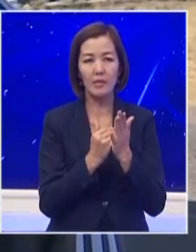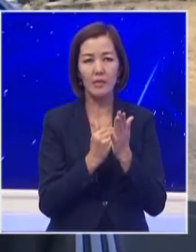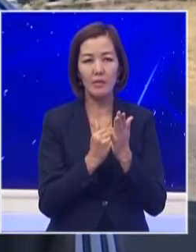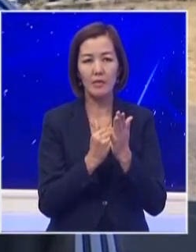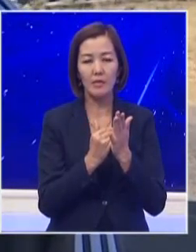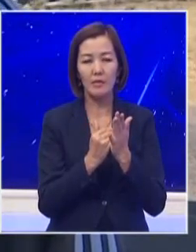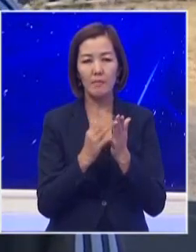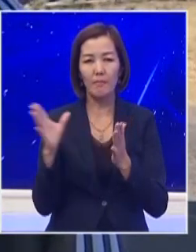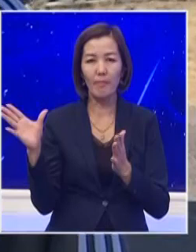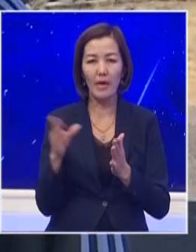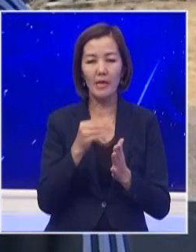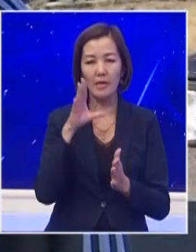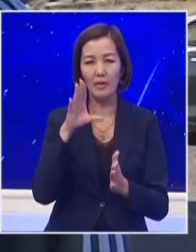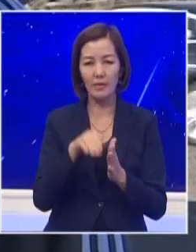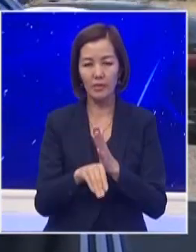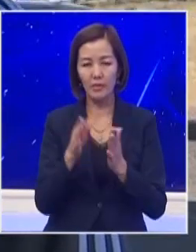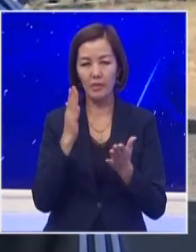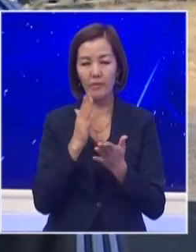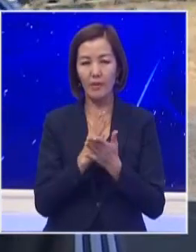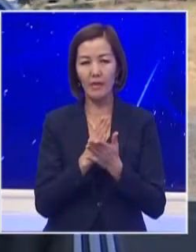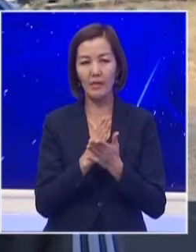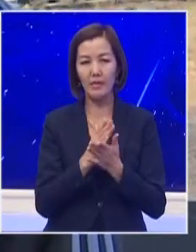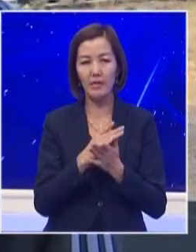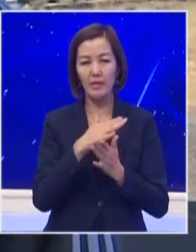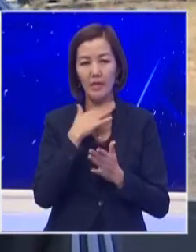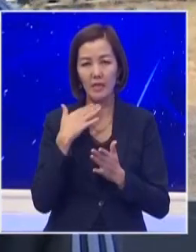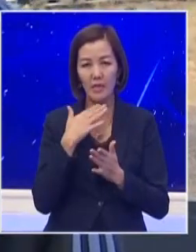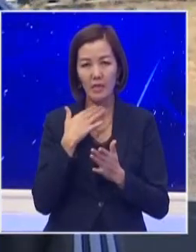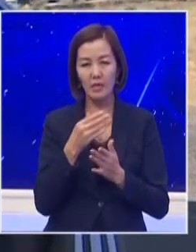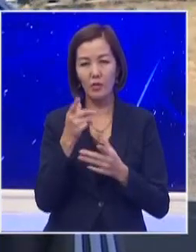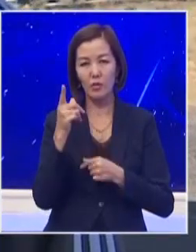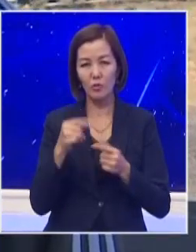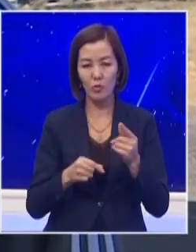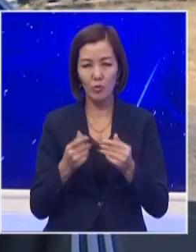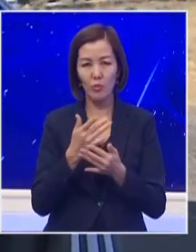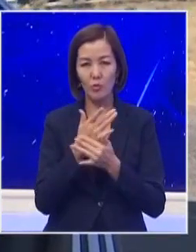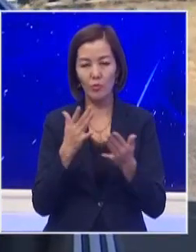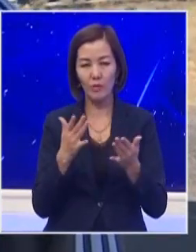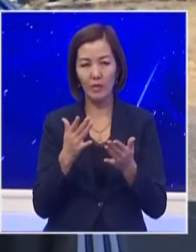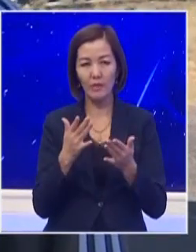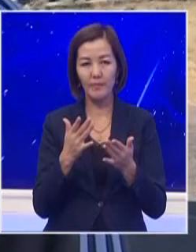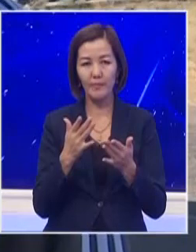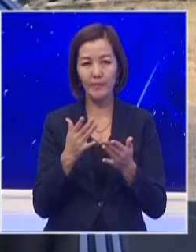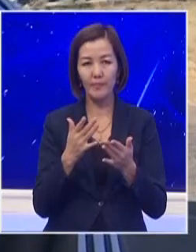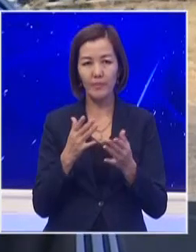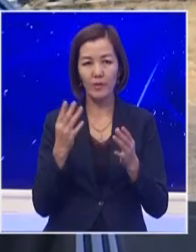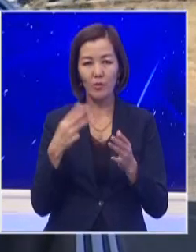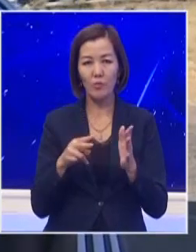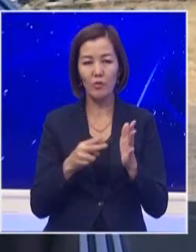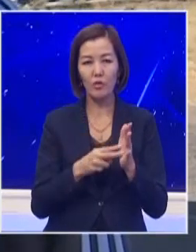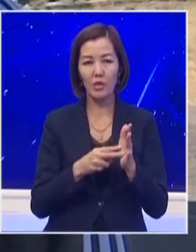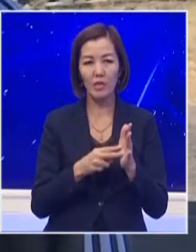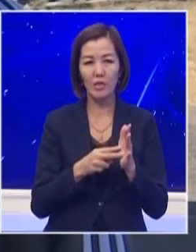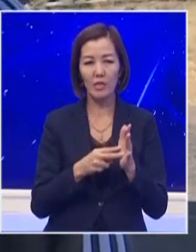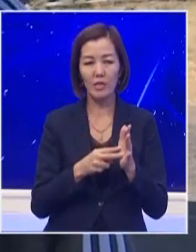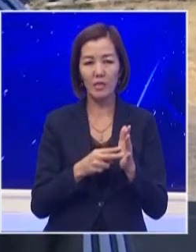қырғабат, сол сияқты ет өнімдері, сүт өнімдері және 37-ден